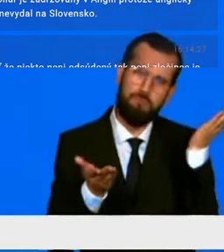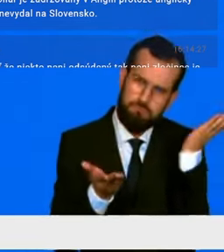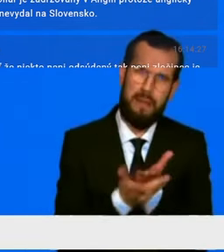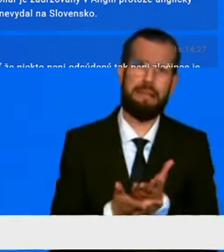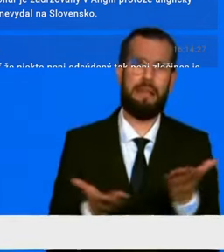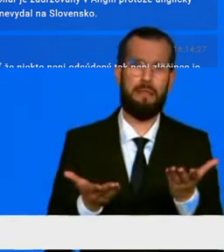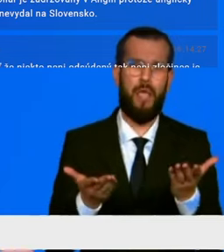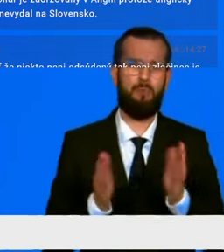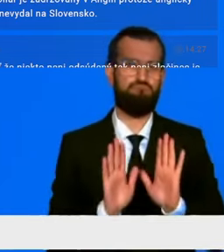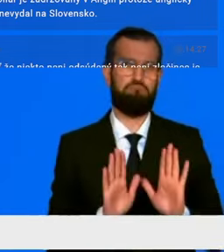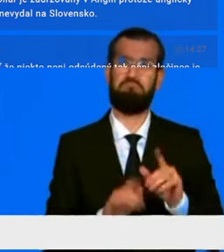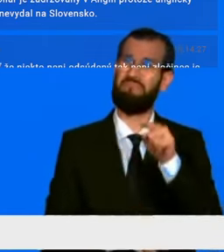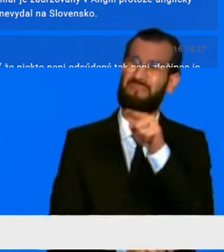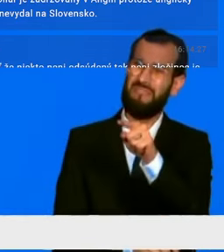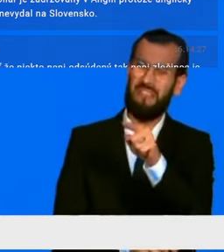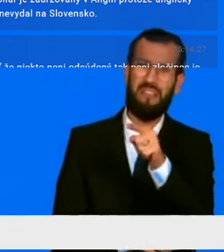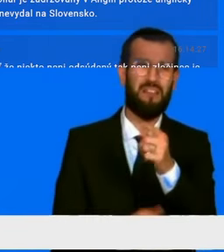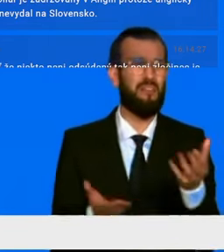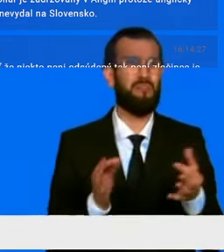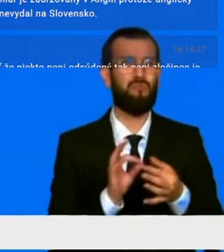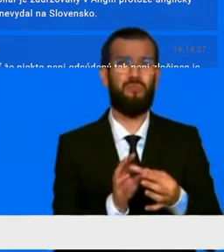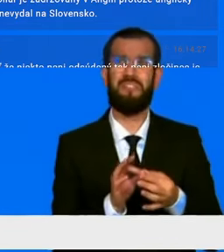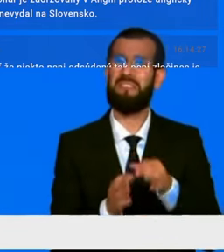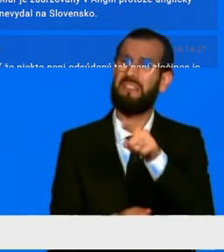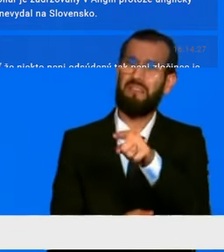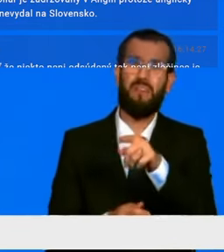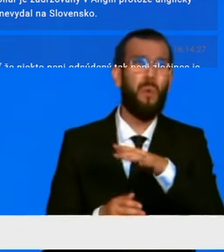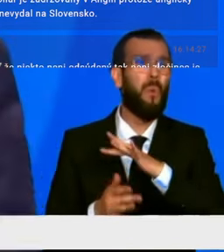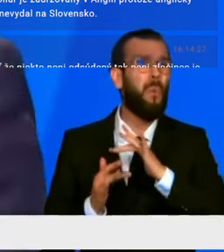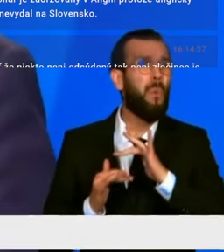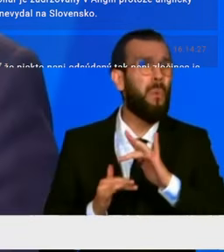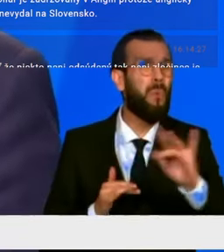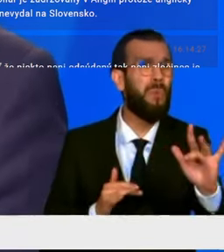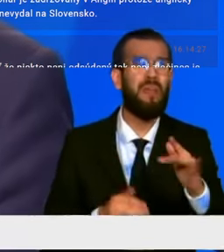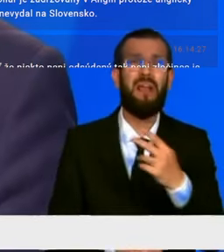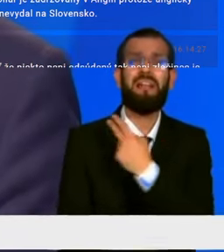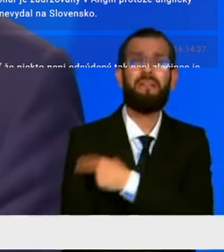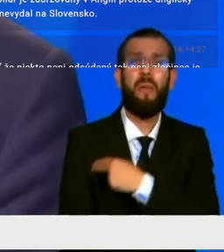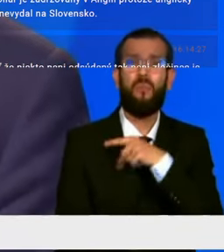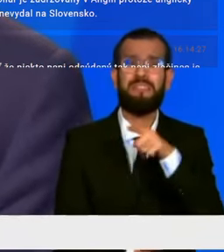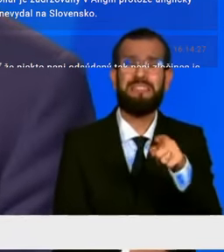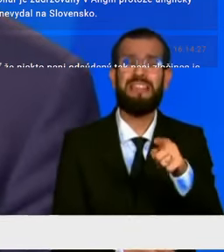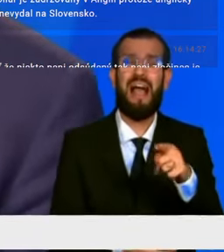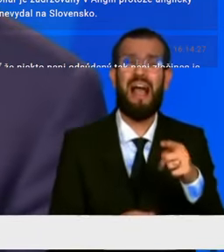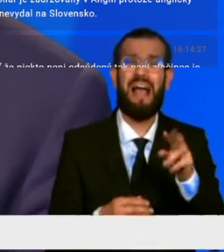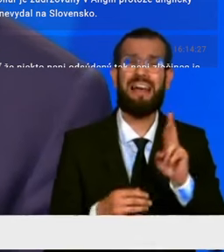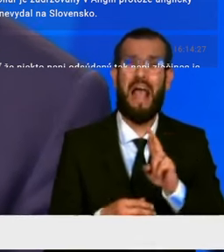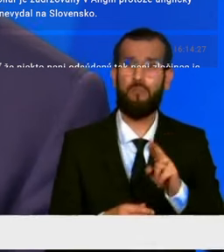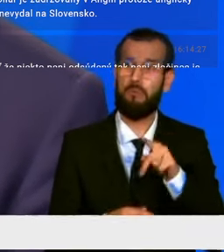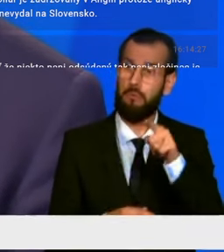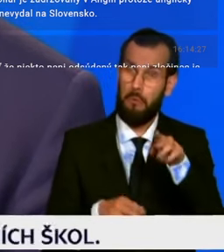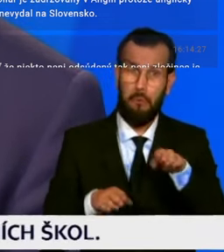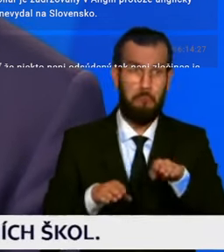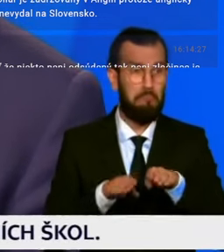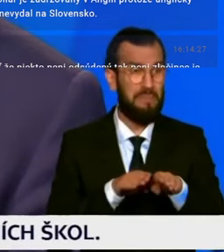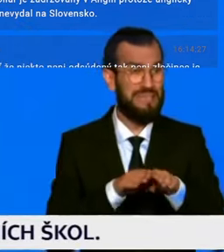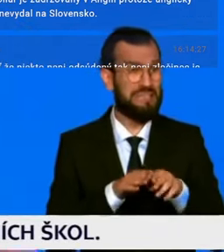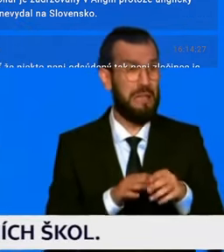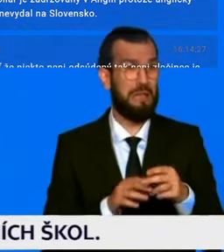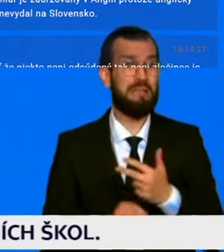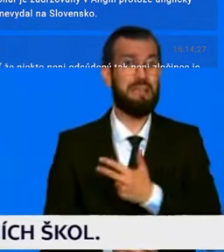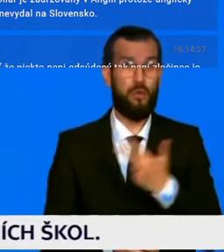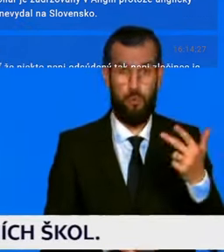vizitka vaša je traktor na rá sochách Takže minister zahraničných vecí tri roky vo vláde je za mnou nejaká